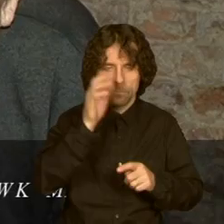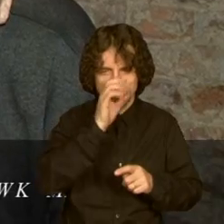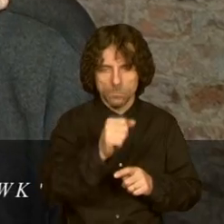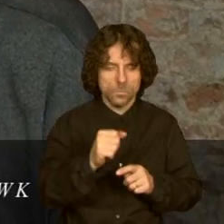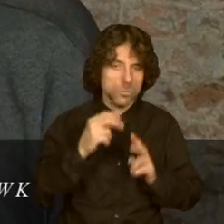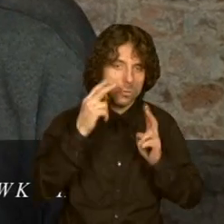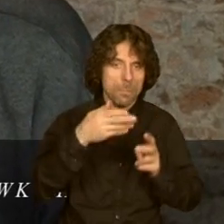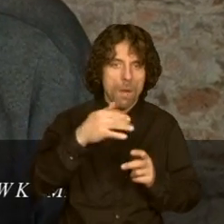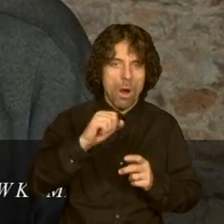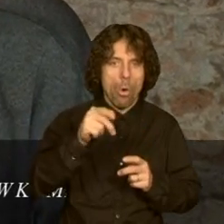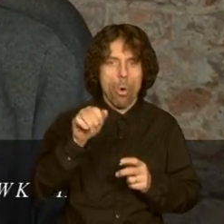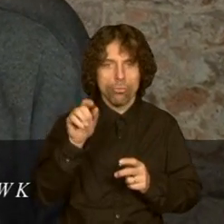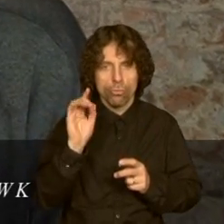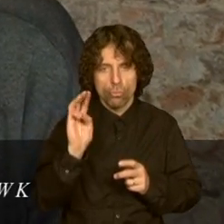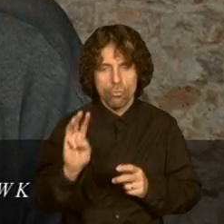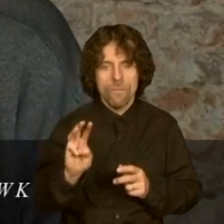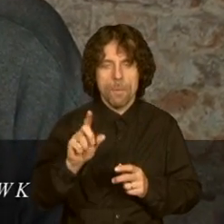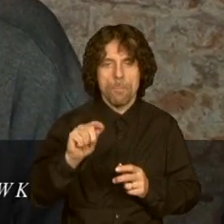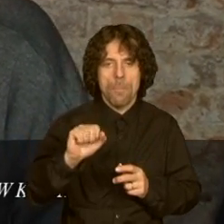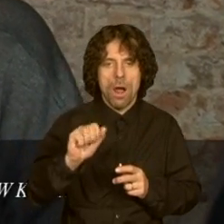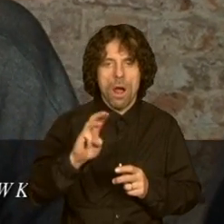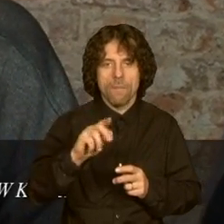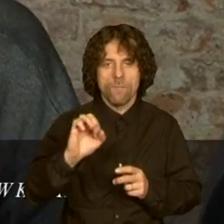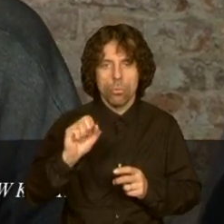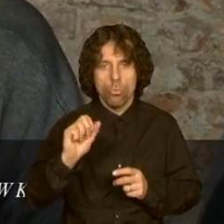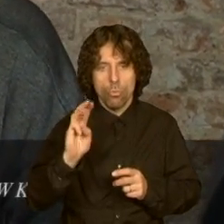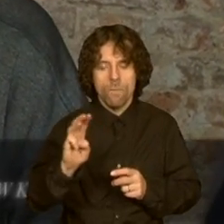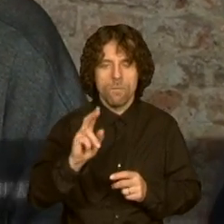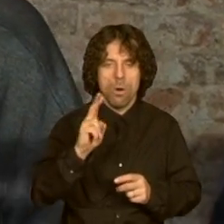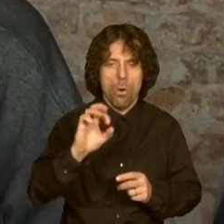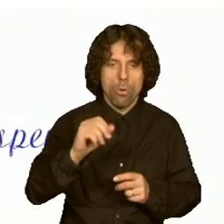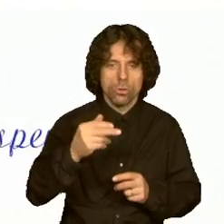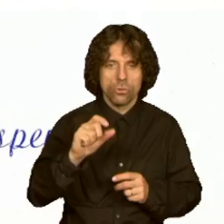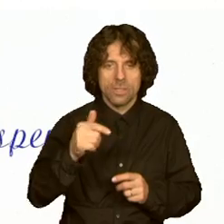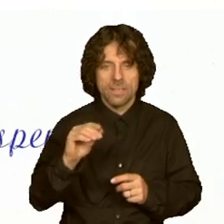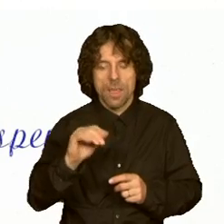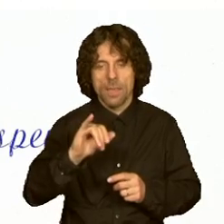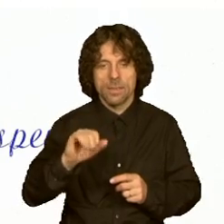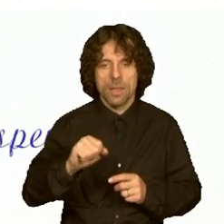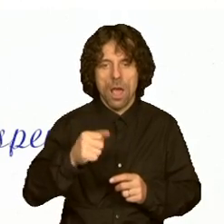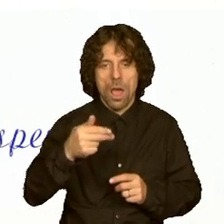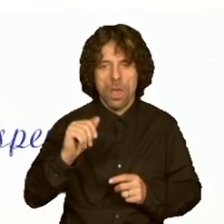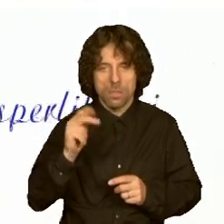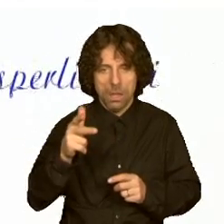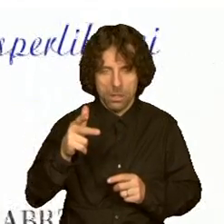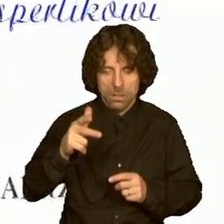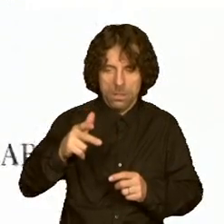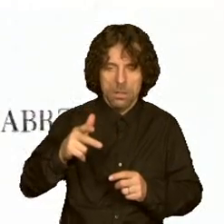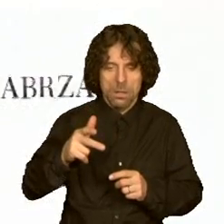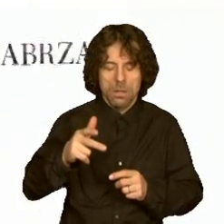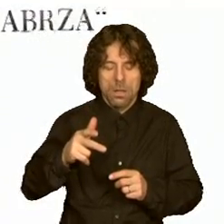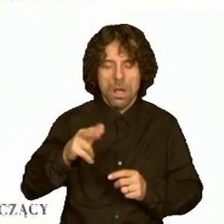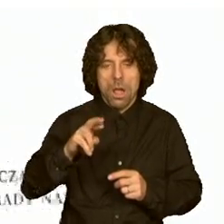mieszkańcy Zabrza, konkretnie Makoszów, Pawłowa, Kończyc, a szczególnie Janka,